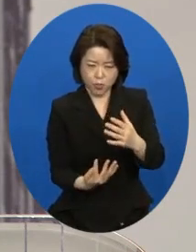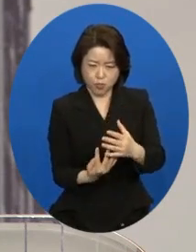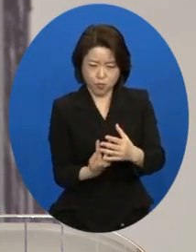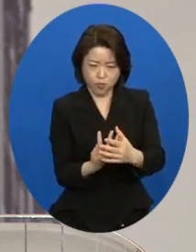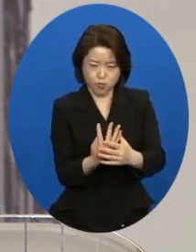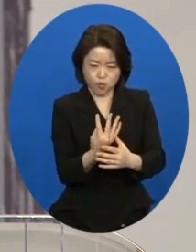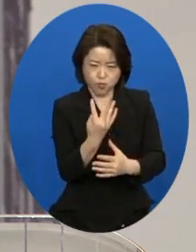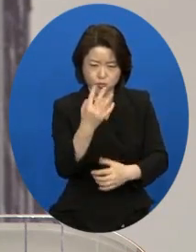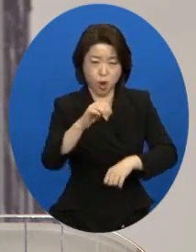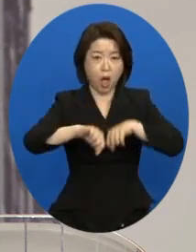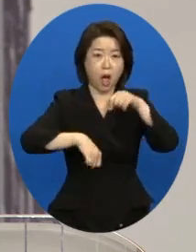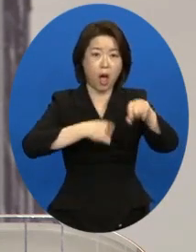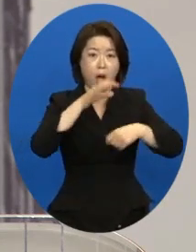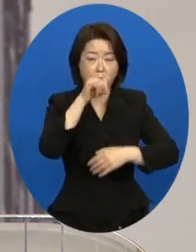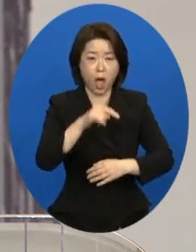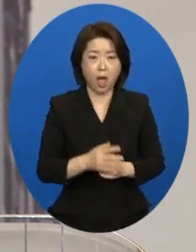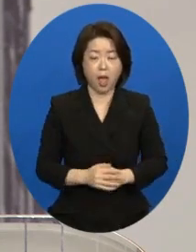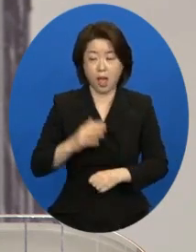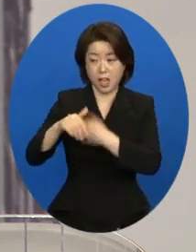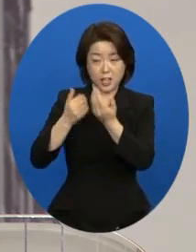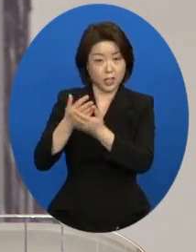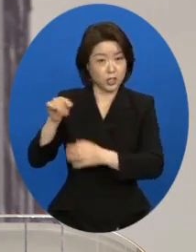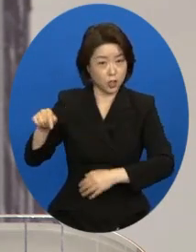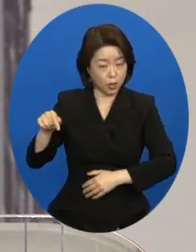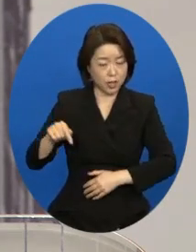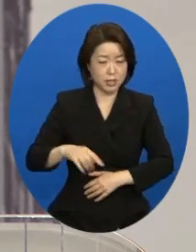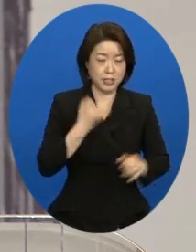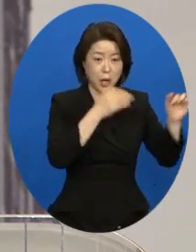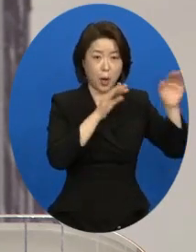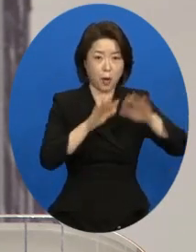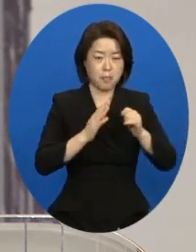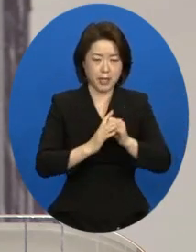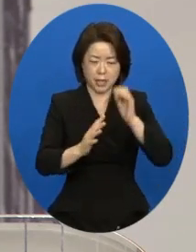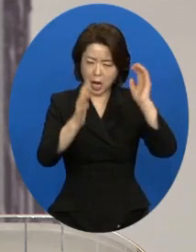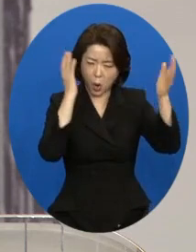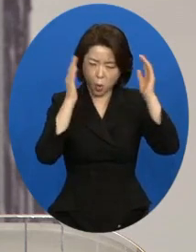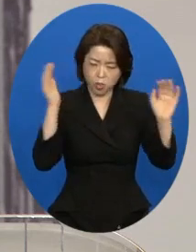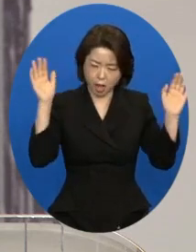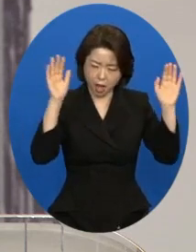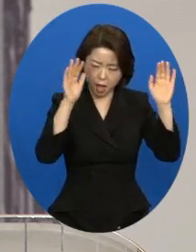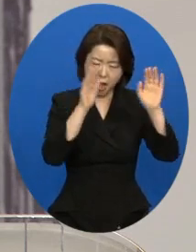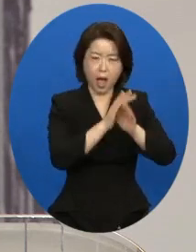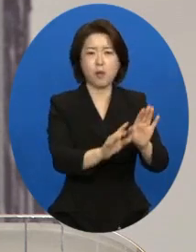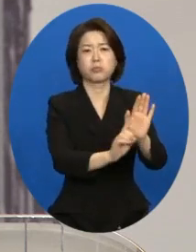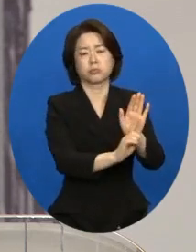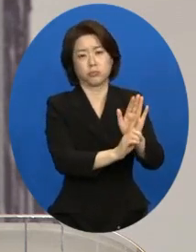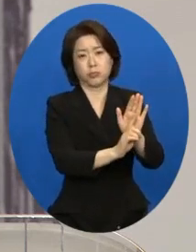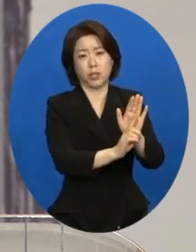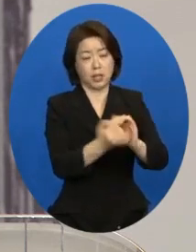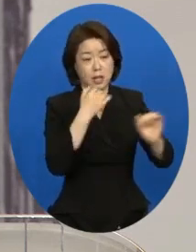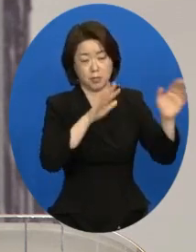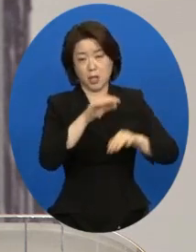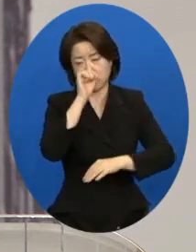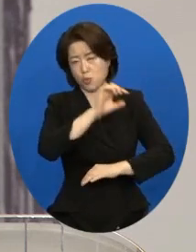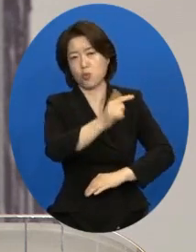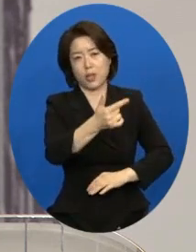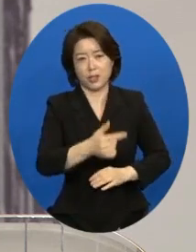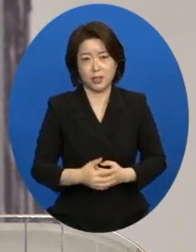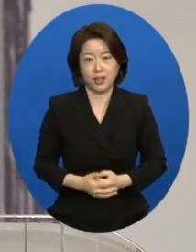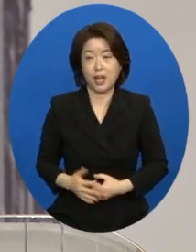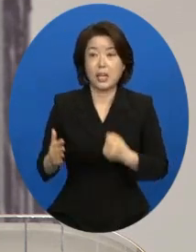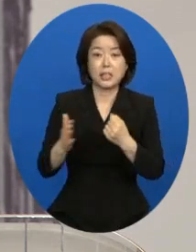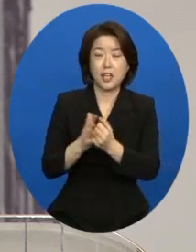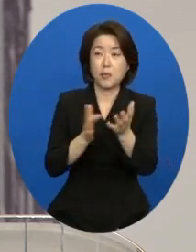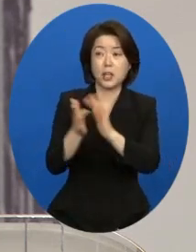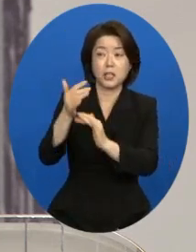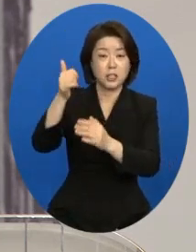돼요. 성경에서 바다는 혼돈과 암흑을 상징하거든요. 바다는 좋은 곳이 아닙니다. 그래서 예수님께서